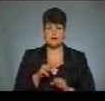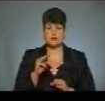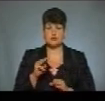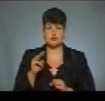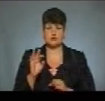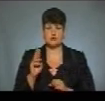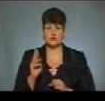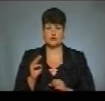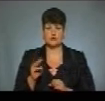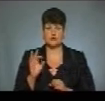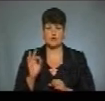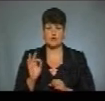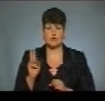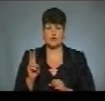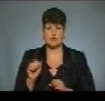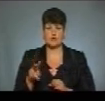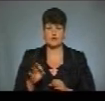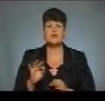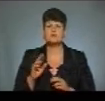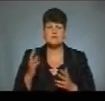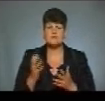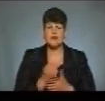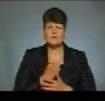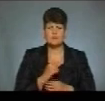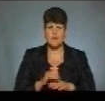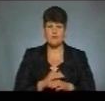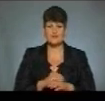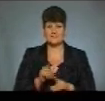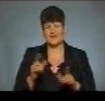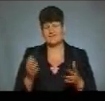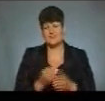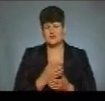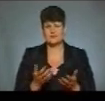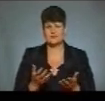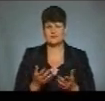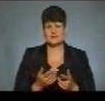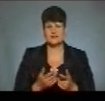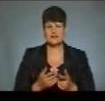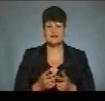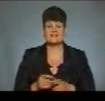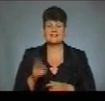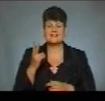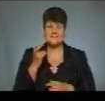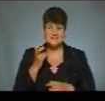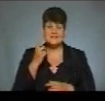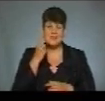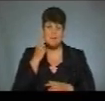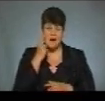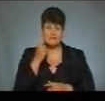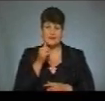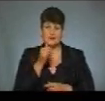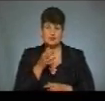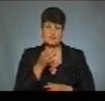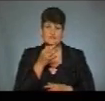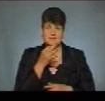Ти дуже молодець. Скажи, як тобі то вдалося? Ну, так вийшло. Чи 200 балів? Я навіть не можу вам сказати, чи